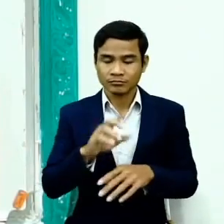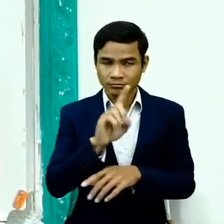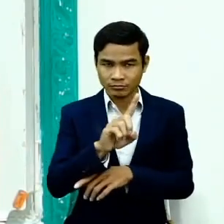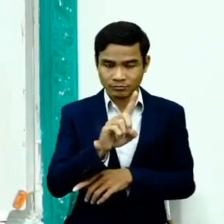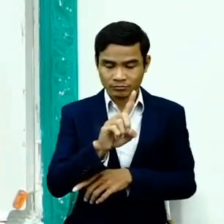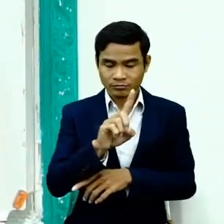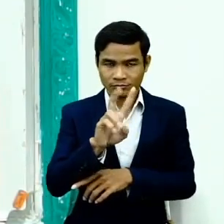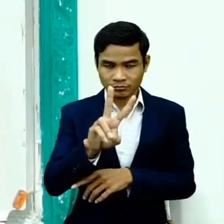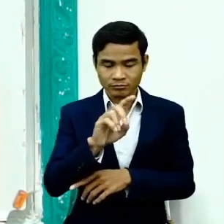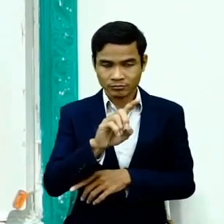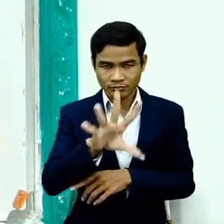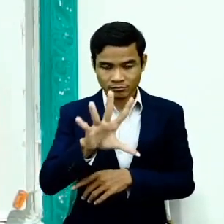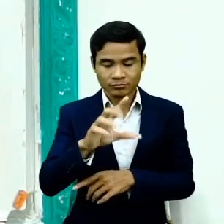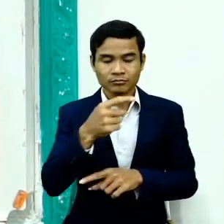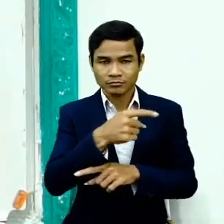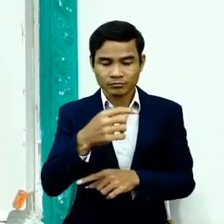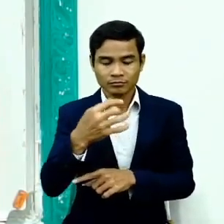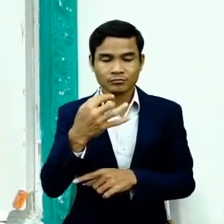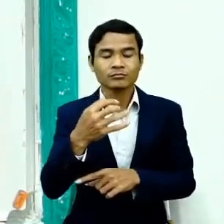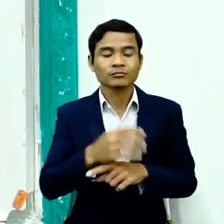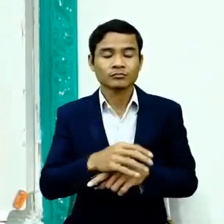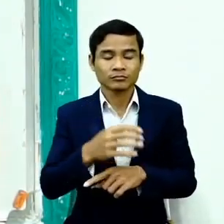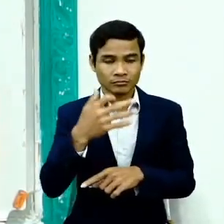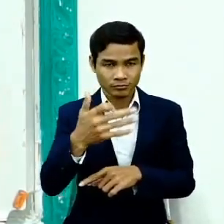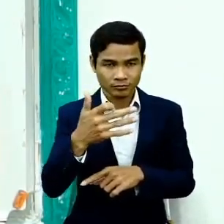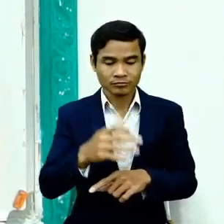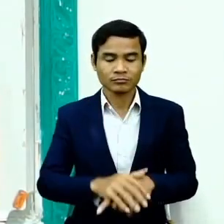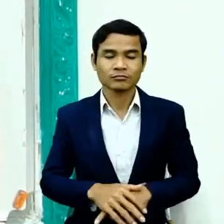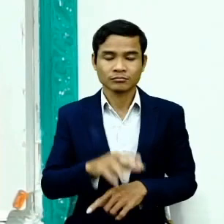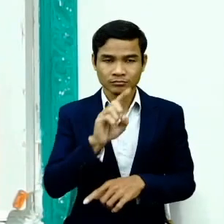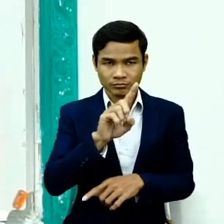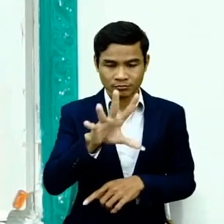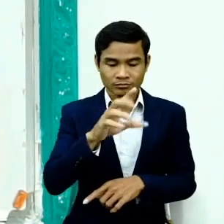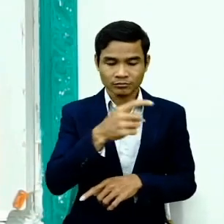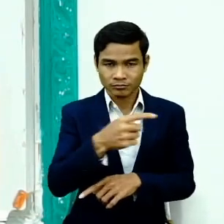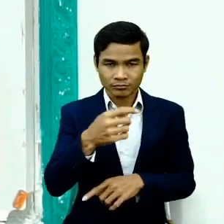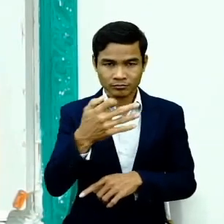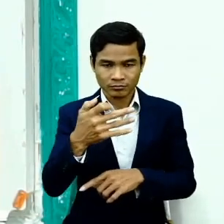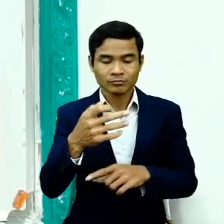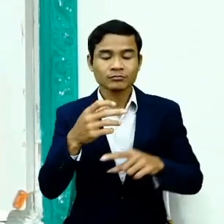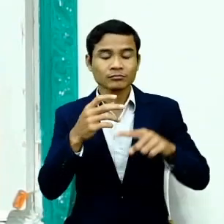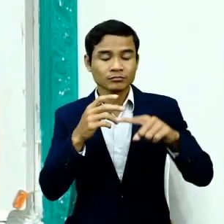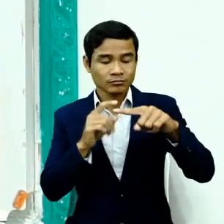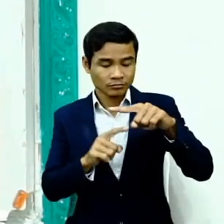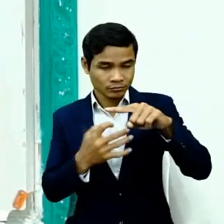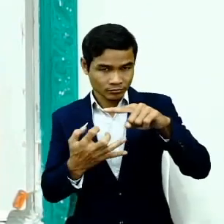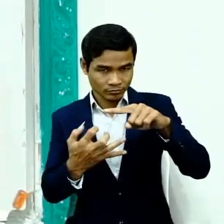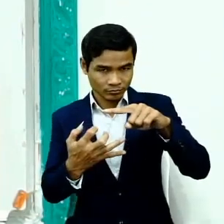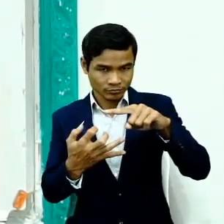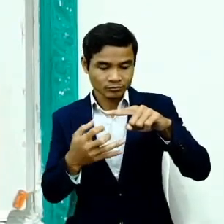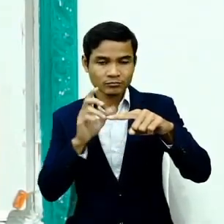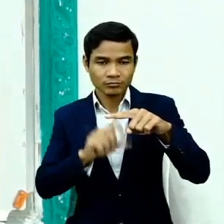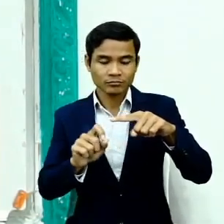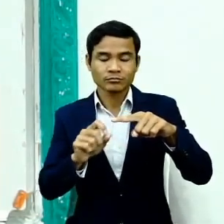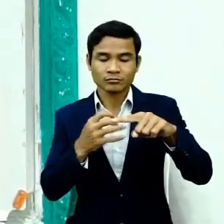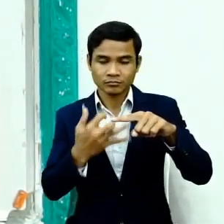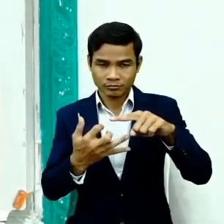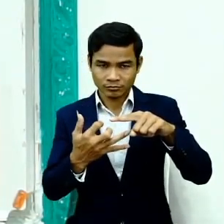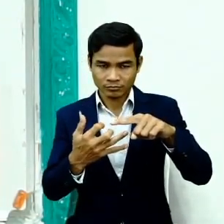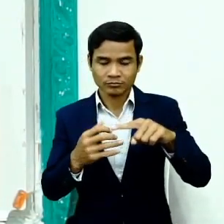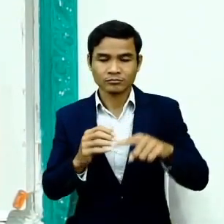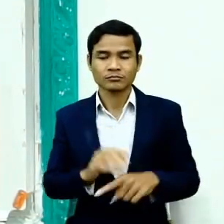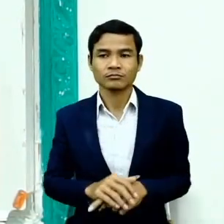bạm bì nè cứ chìa hốt đó nè đập bạm đọ bạm bấy nè con nè chà chất đập bạm đọ bạm bấy nè sao bạm bì xa xê lê bạm